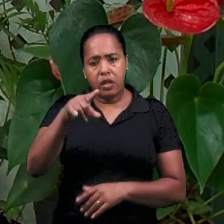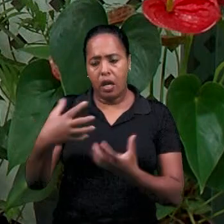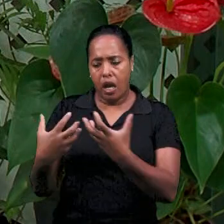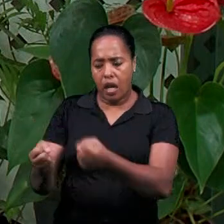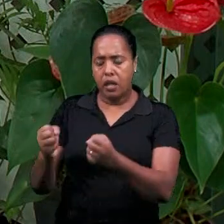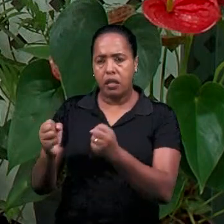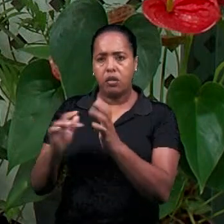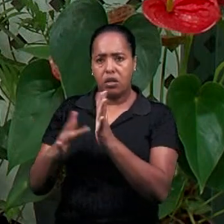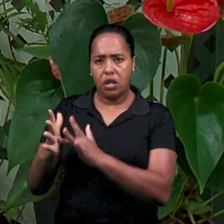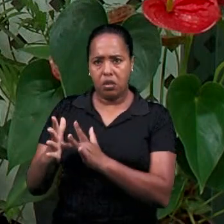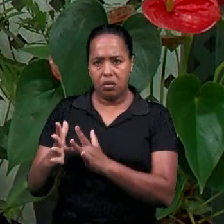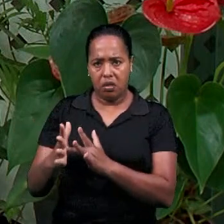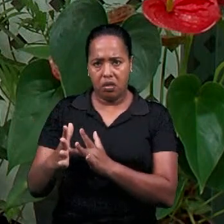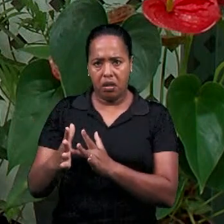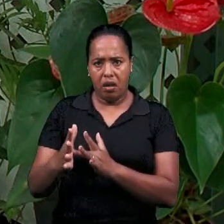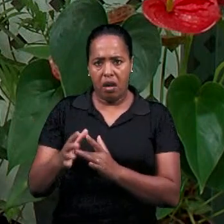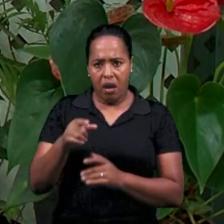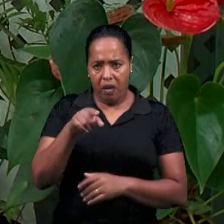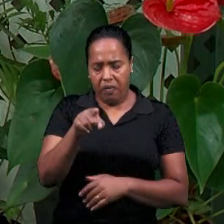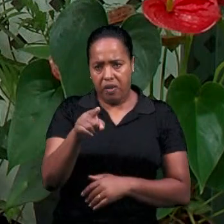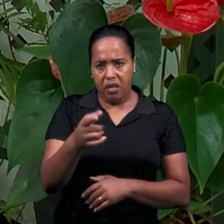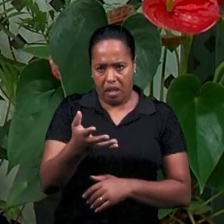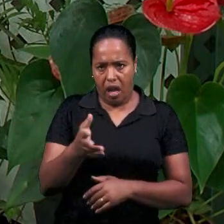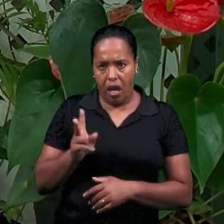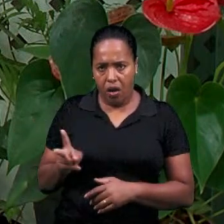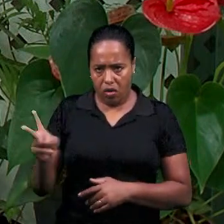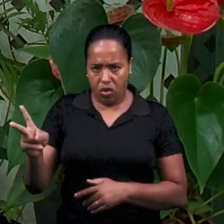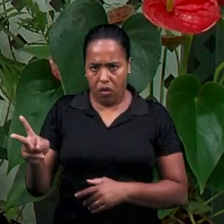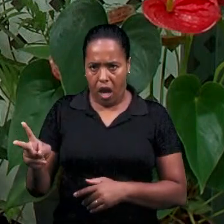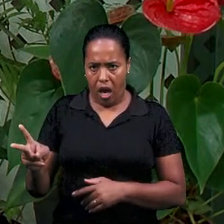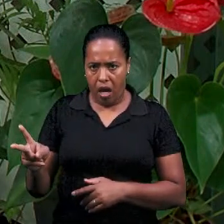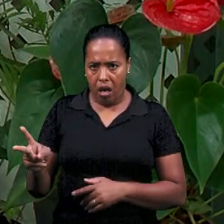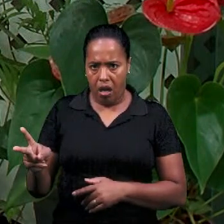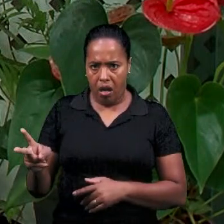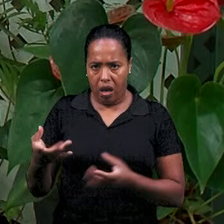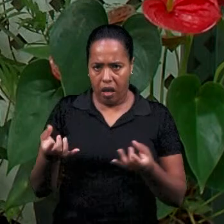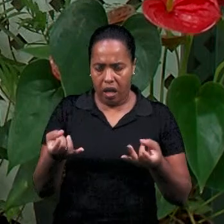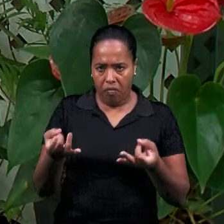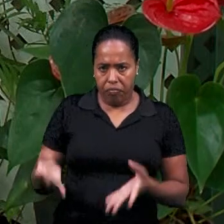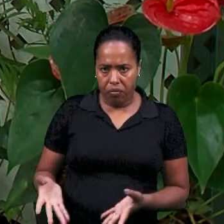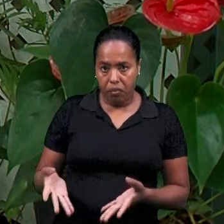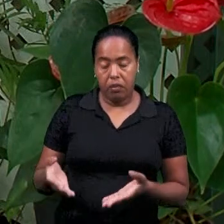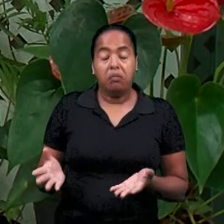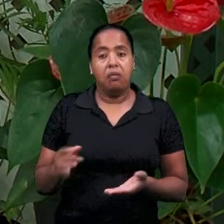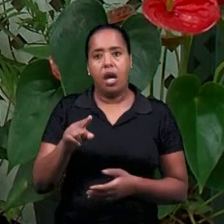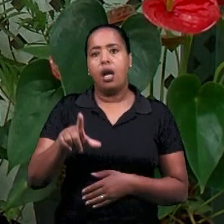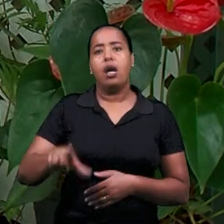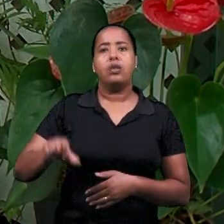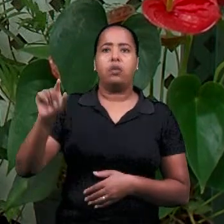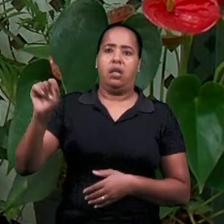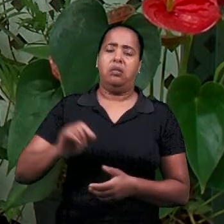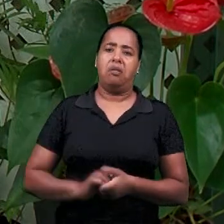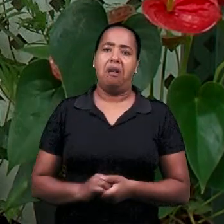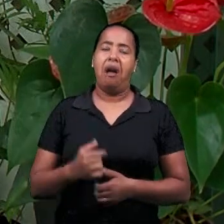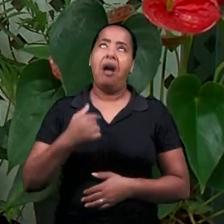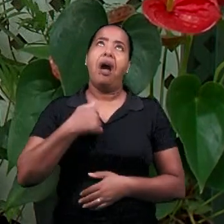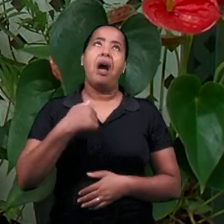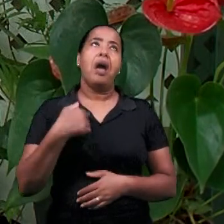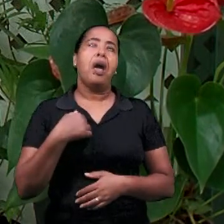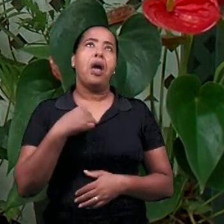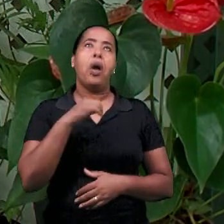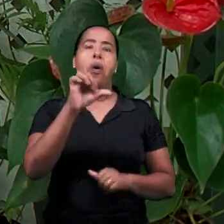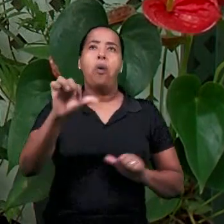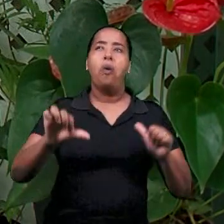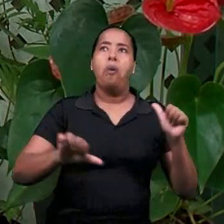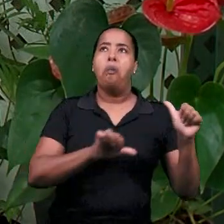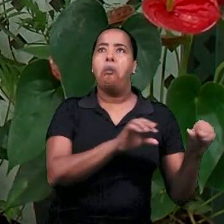Non, non, je ne veux plus. Je changeais d'église, je changeais de religion. Maintenant, mon église, au lieu